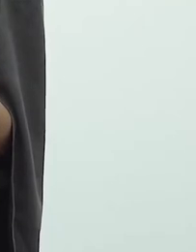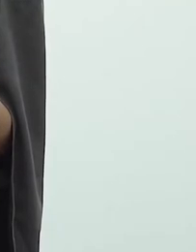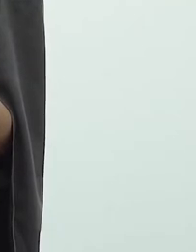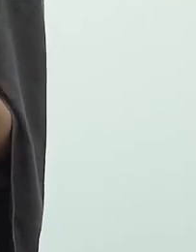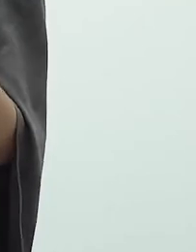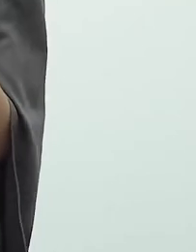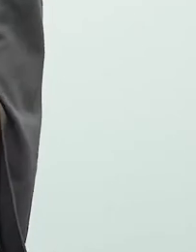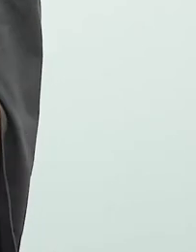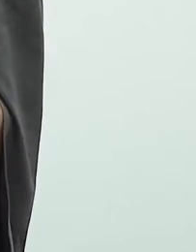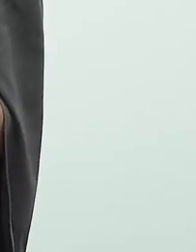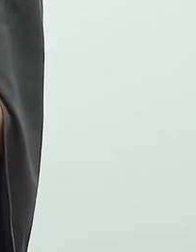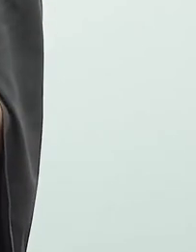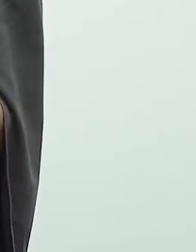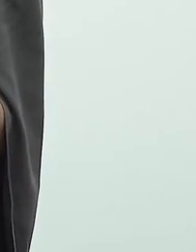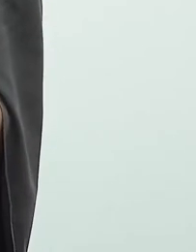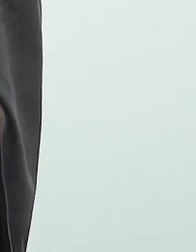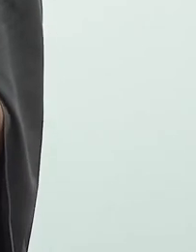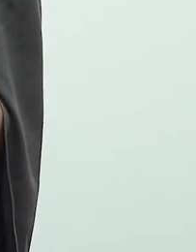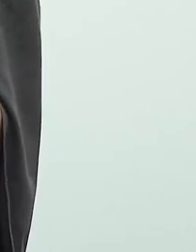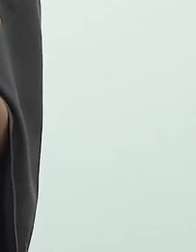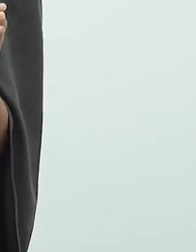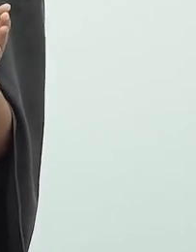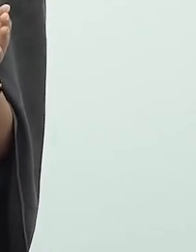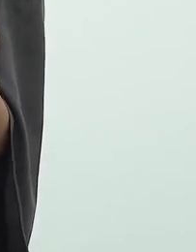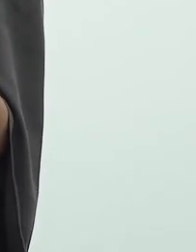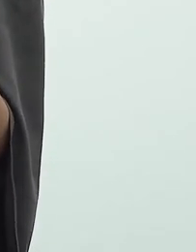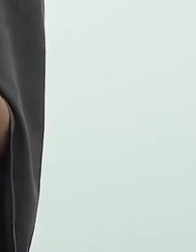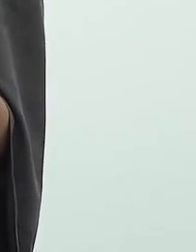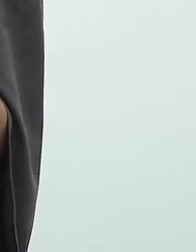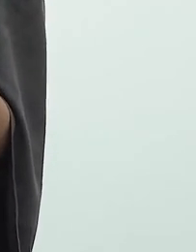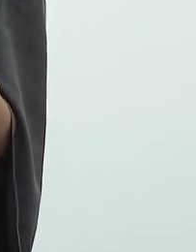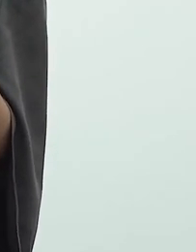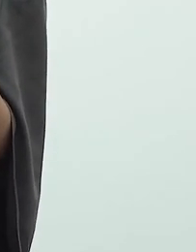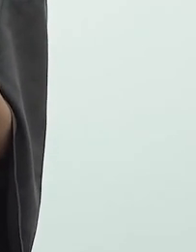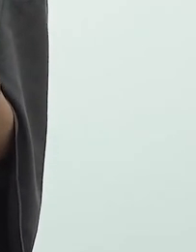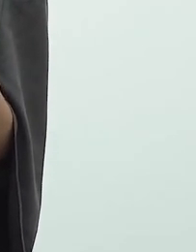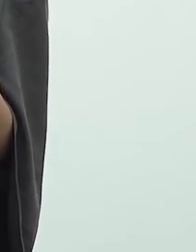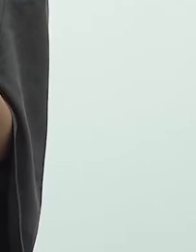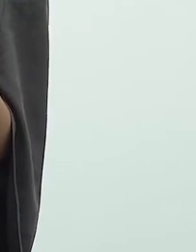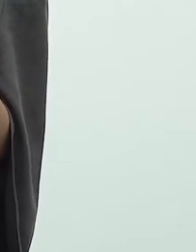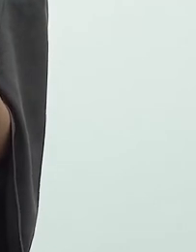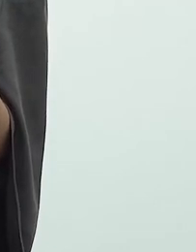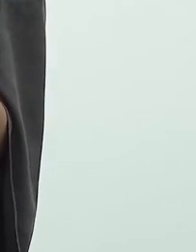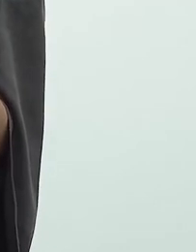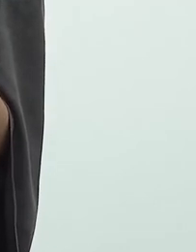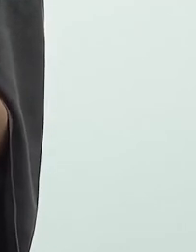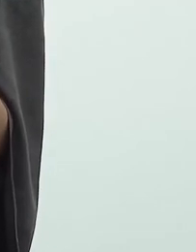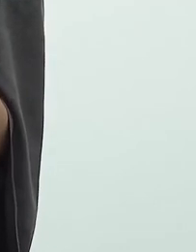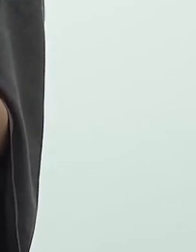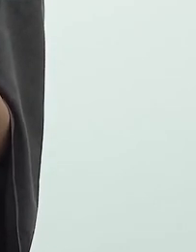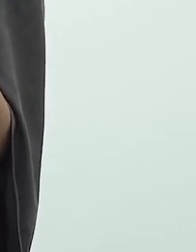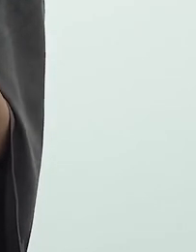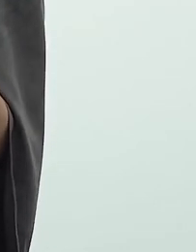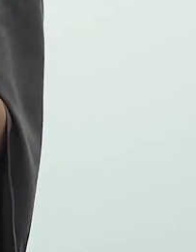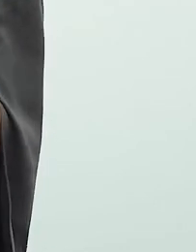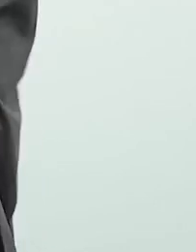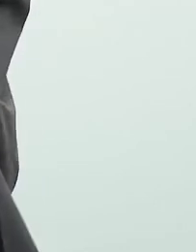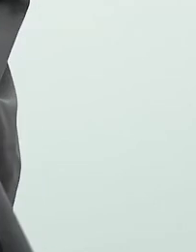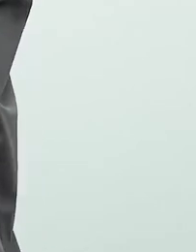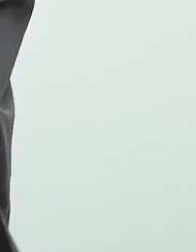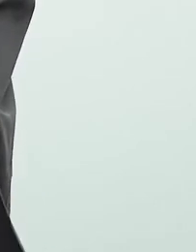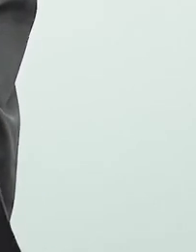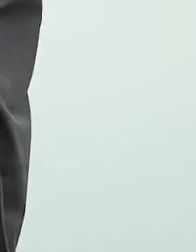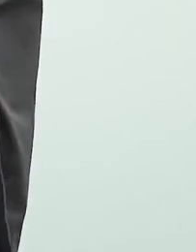피드백이 오는데 그거에 대한 대답을 못하는 거예요 그 무슨 내용인지 하나를 모르니까 그러니까 결국에는 결제한 은 곳까지